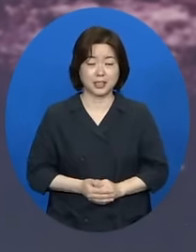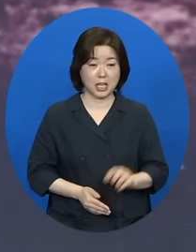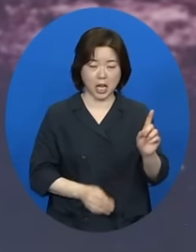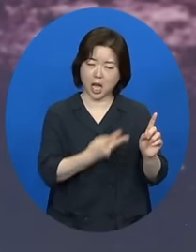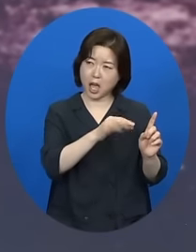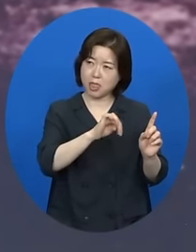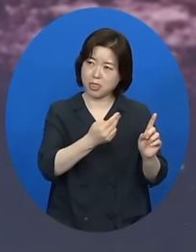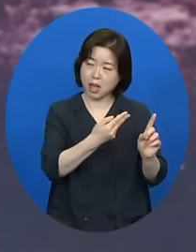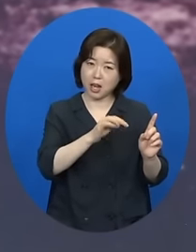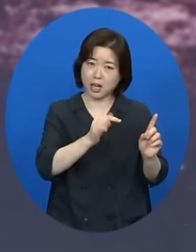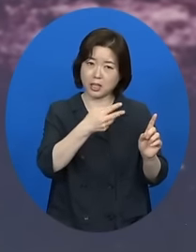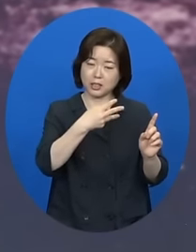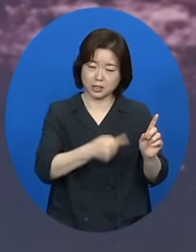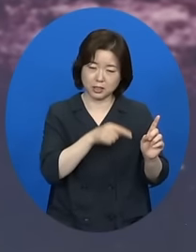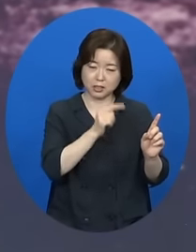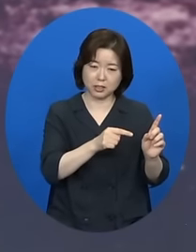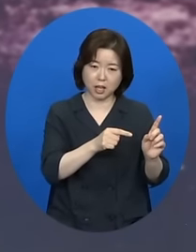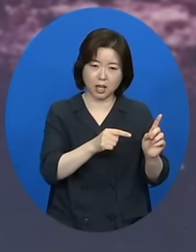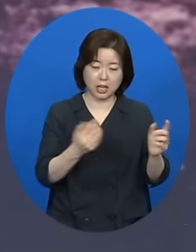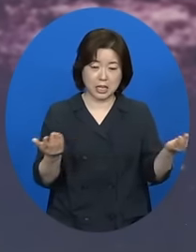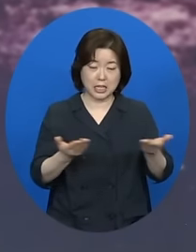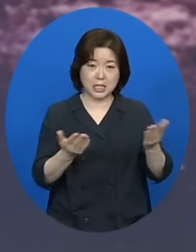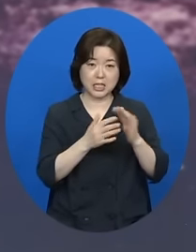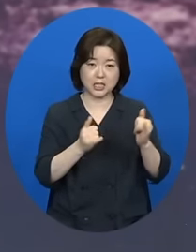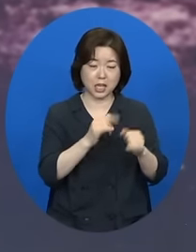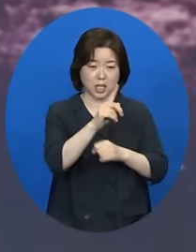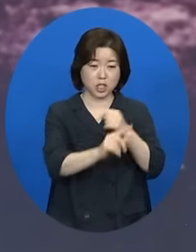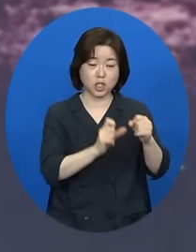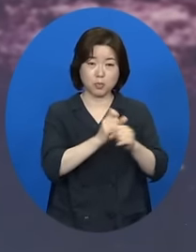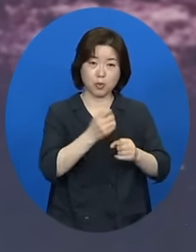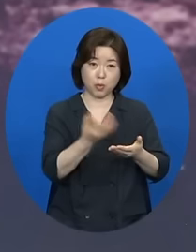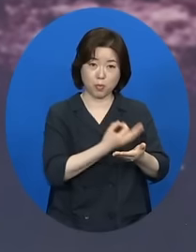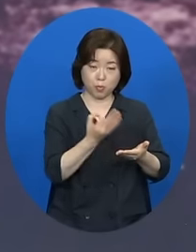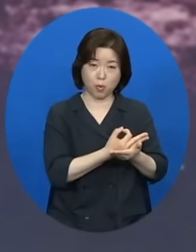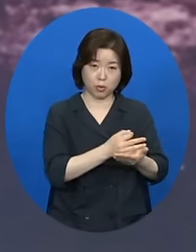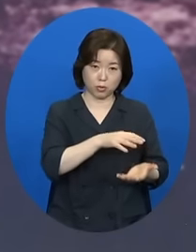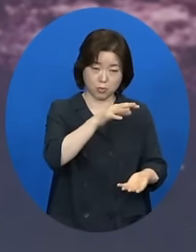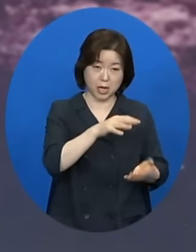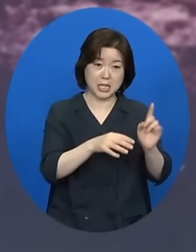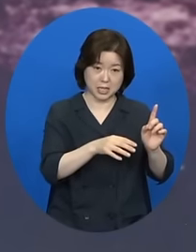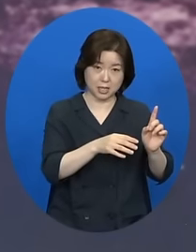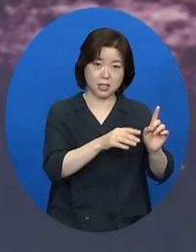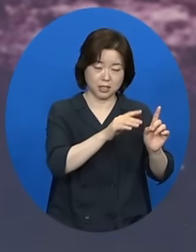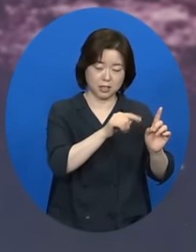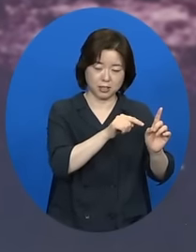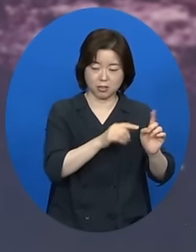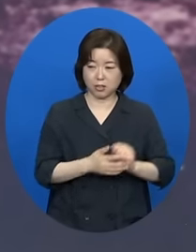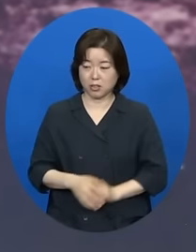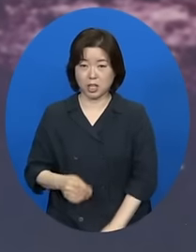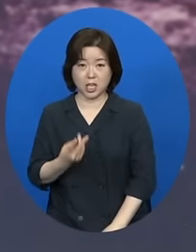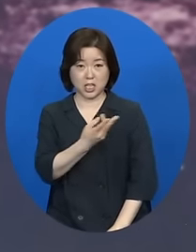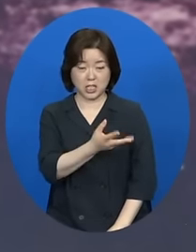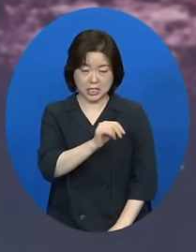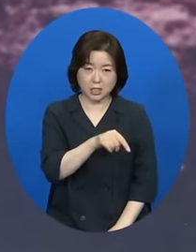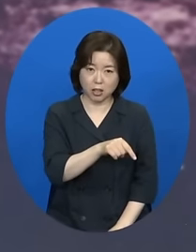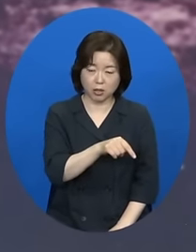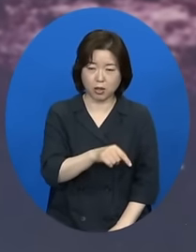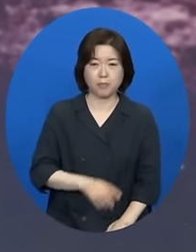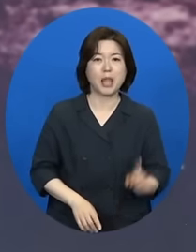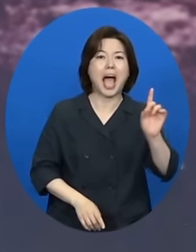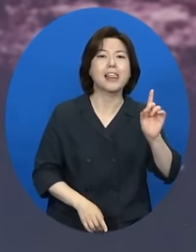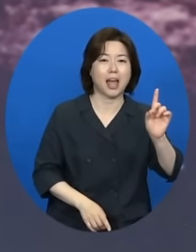한 15년 월급이라고 합니다. 그러면 뭐 대략 한 2억 원 정도 되는데 그게 한